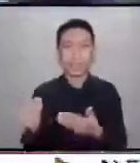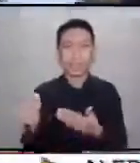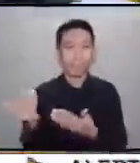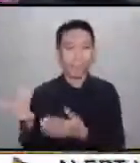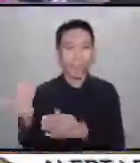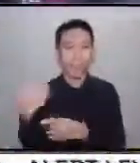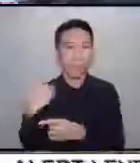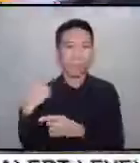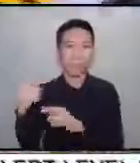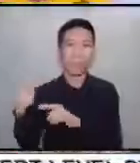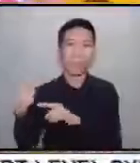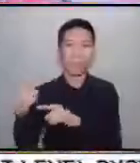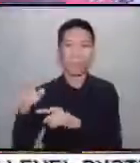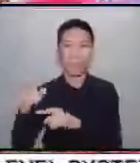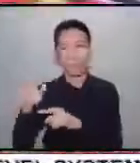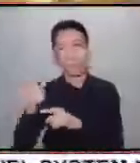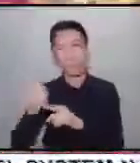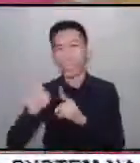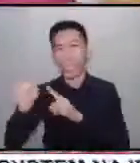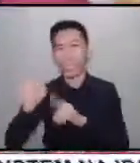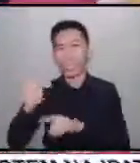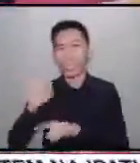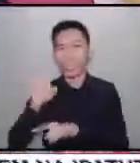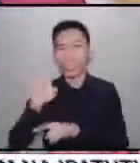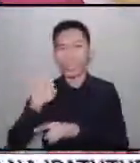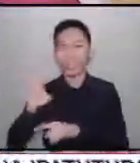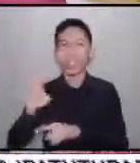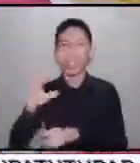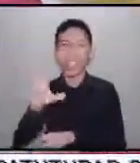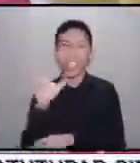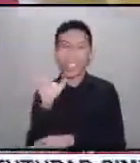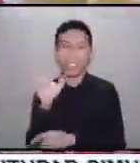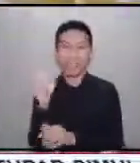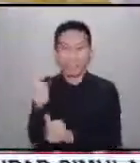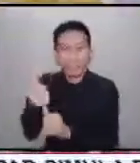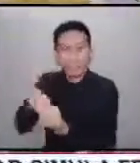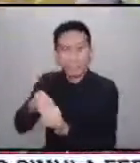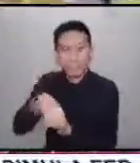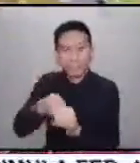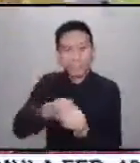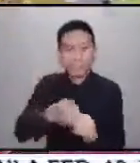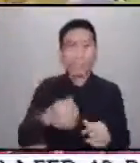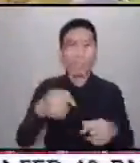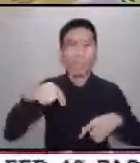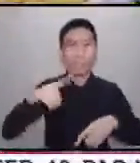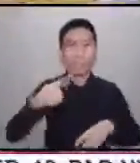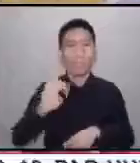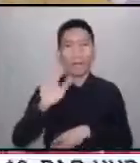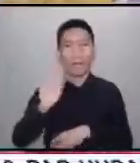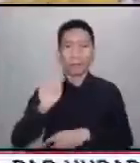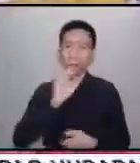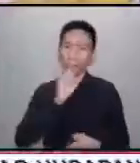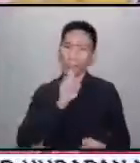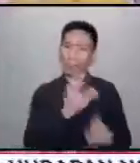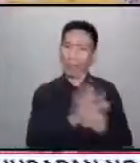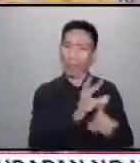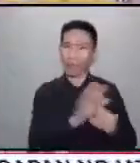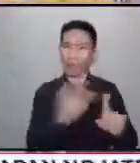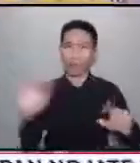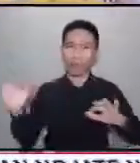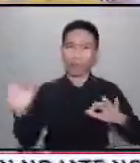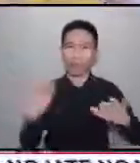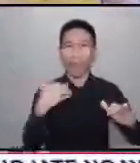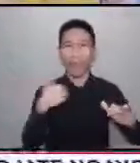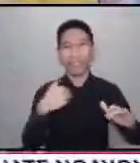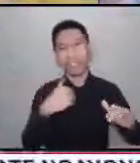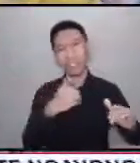bundle. Stargazer, 300 pesos per stem. Chi, dito naman sa Dangwa, syempre kilala ang Dangwa na nag-arrange ng iba't ibang klase